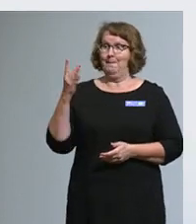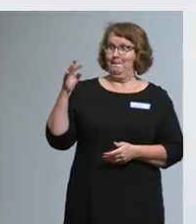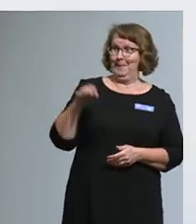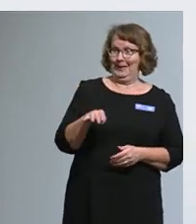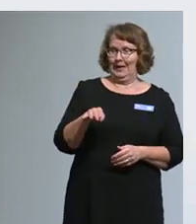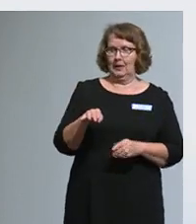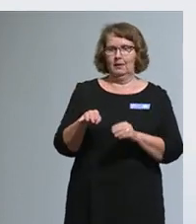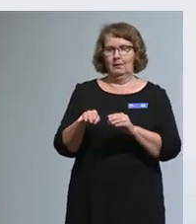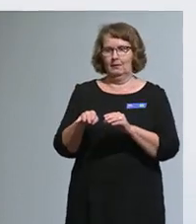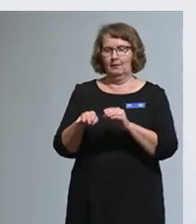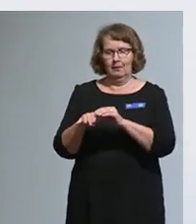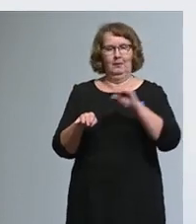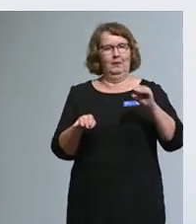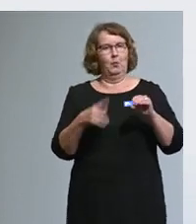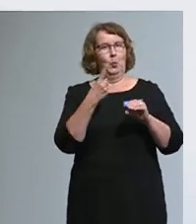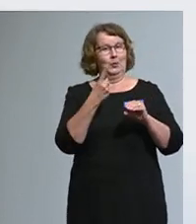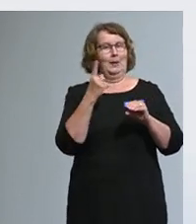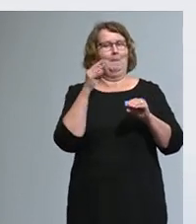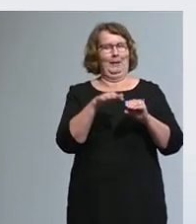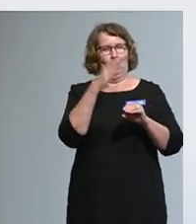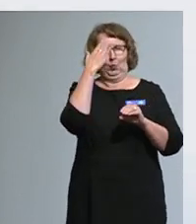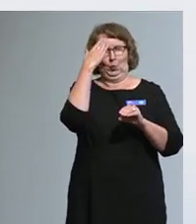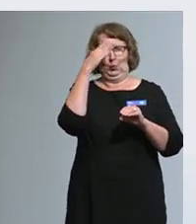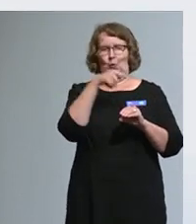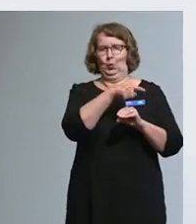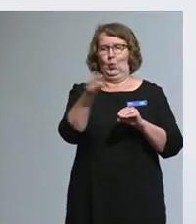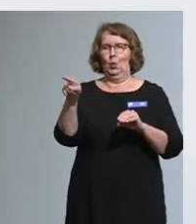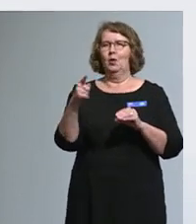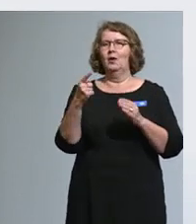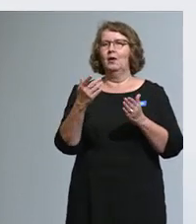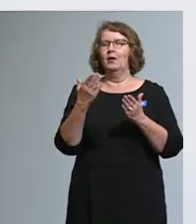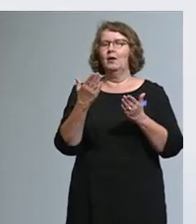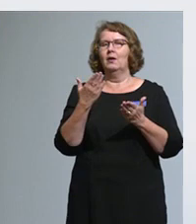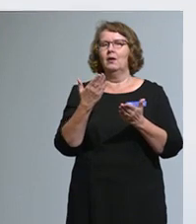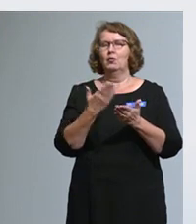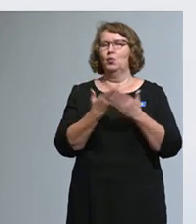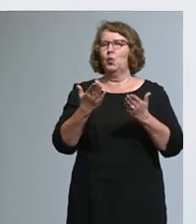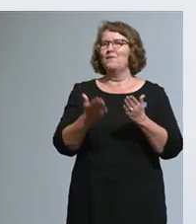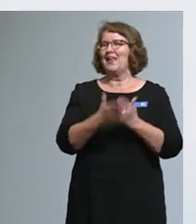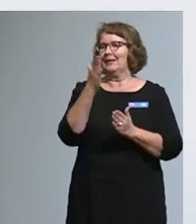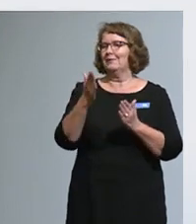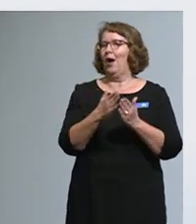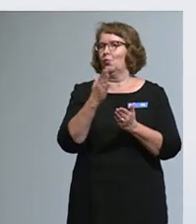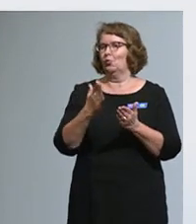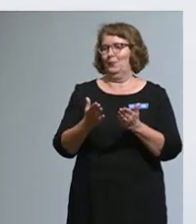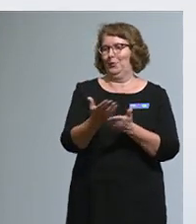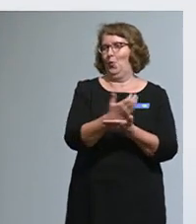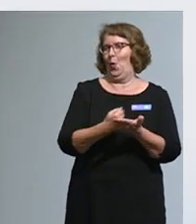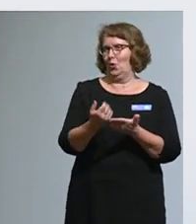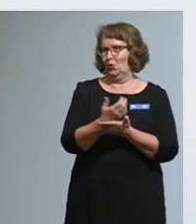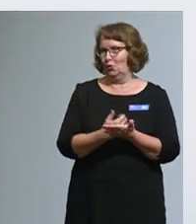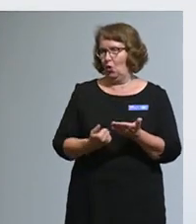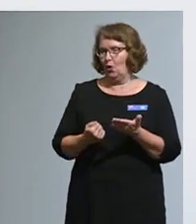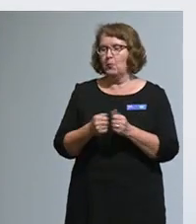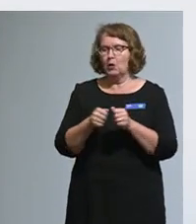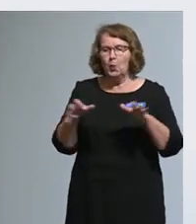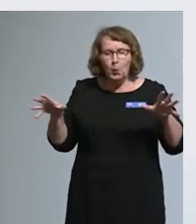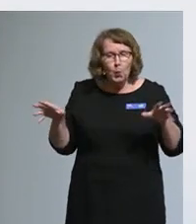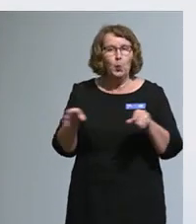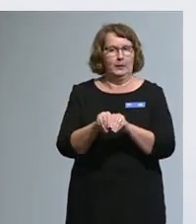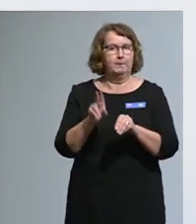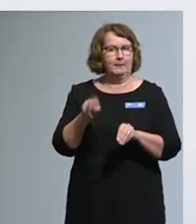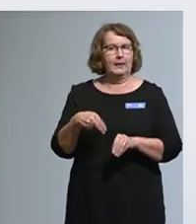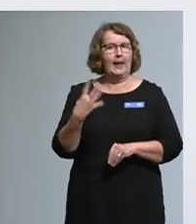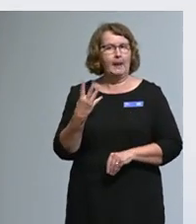1 miljardi on monelle järjestölle tutumpaa nykyisen veikkauksen tuloutusta. Mutta kokonaissumma on siis